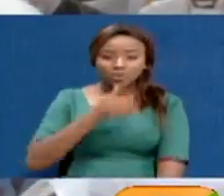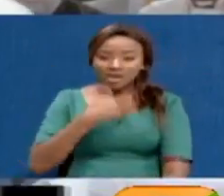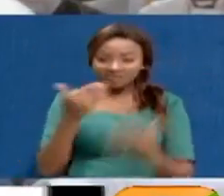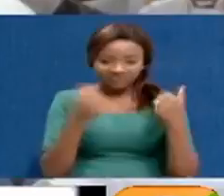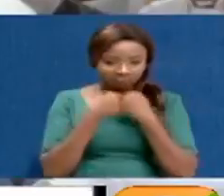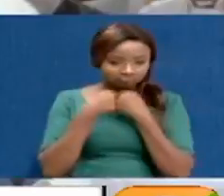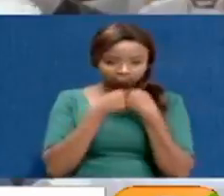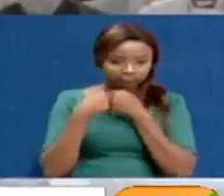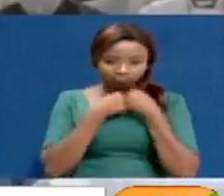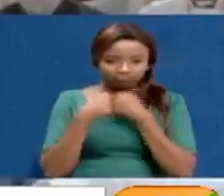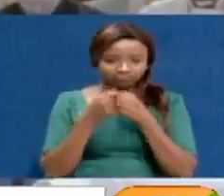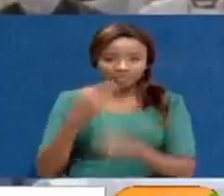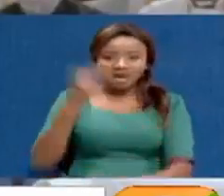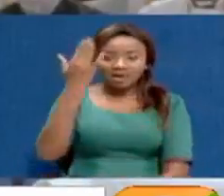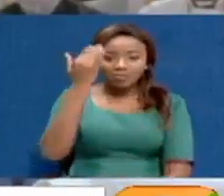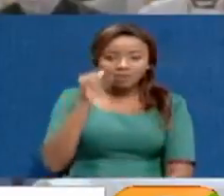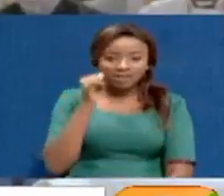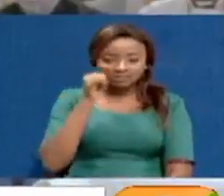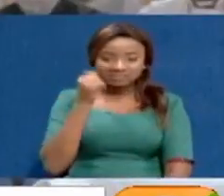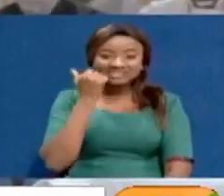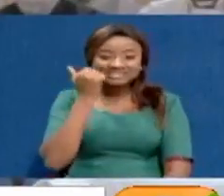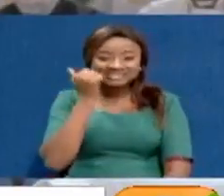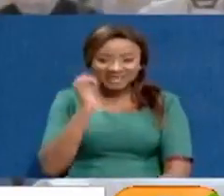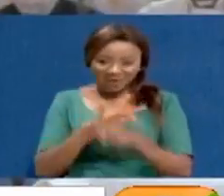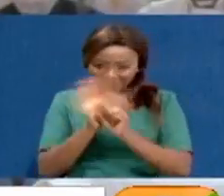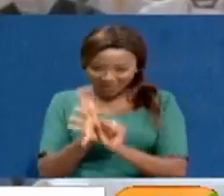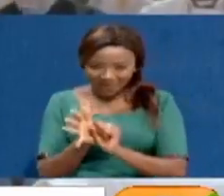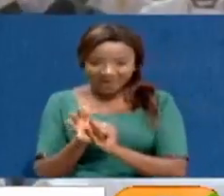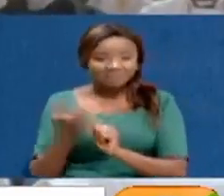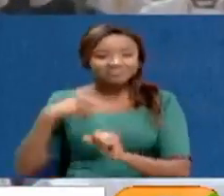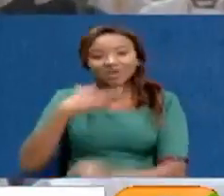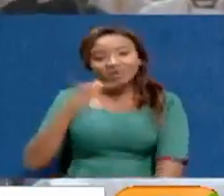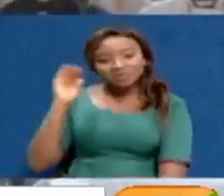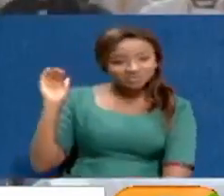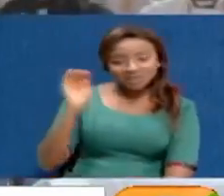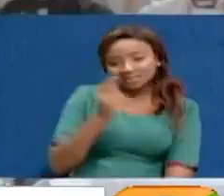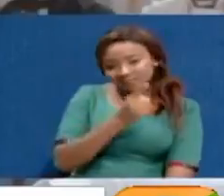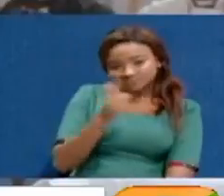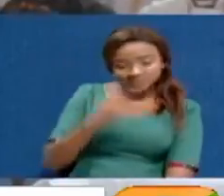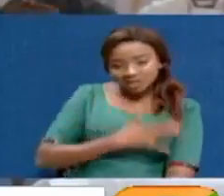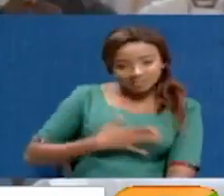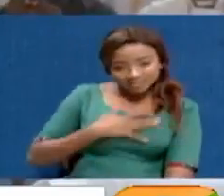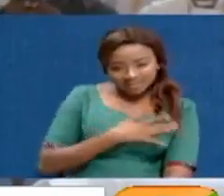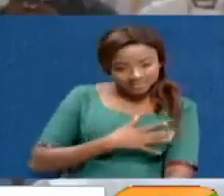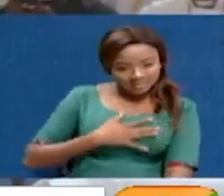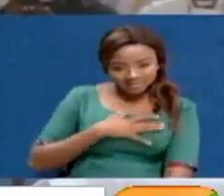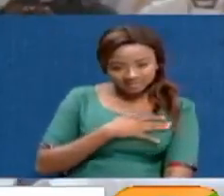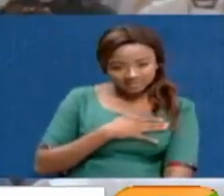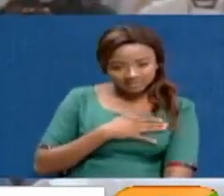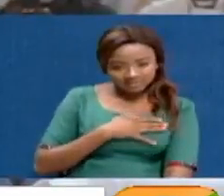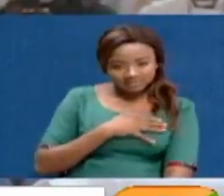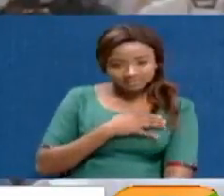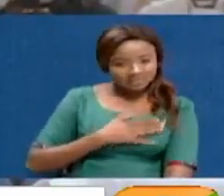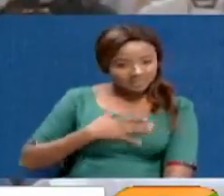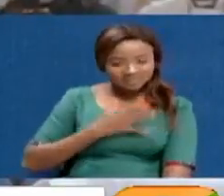changamoto ya COVID-19. Mimi nataka niwaulize ninyi nyote, priority yetu bado iwe